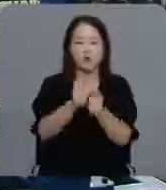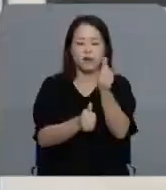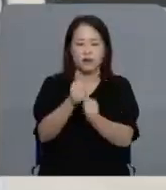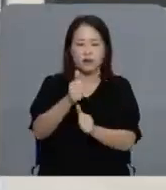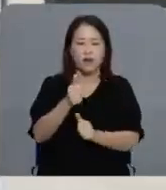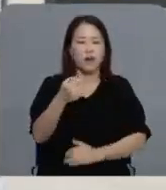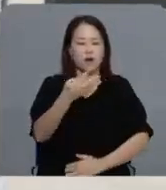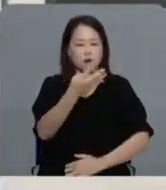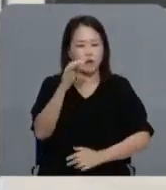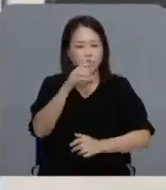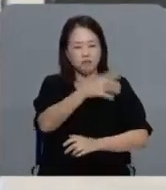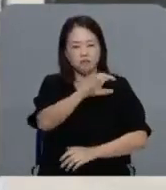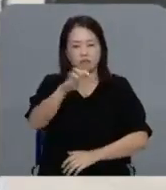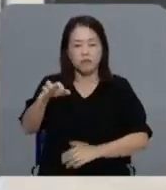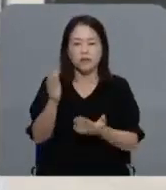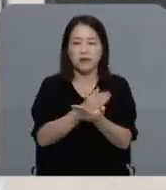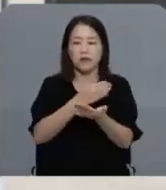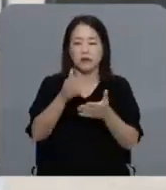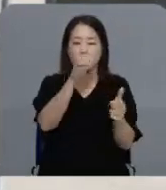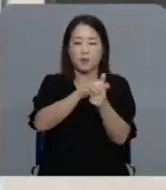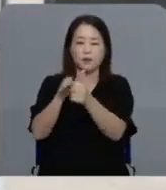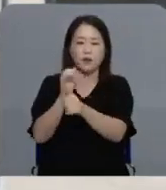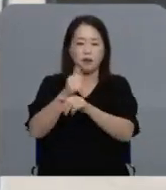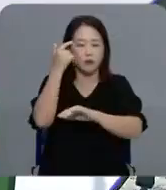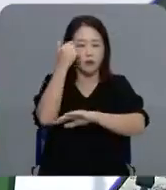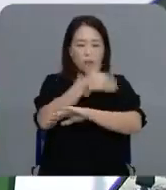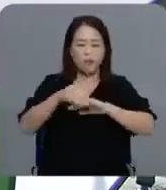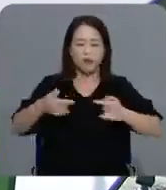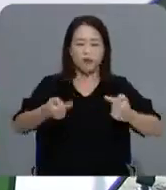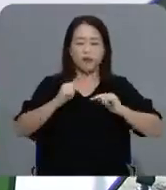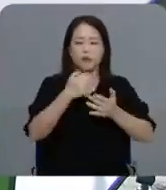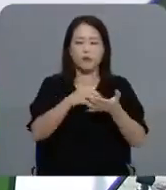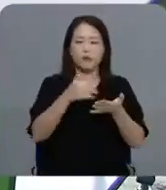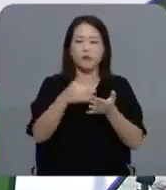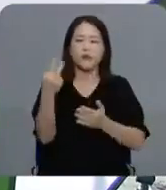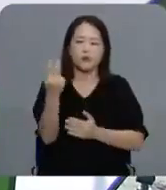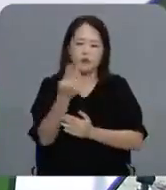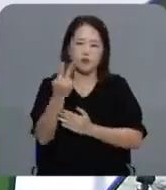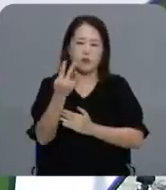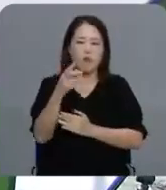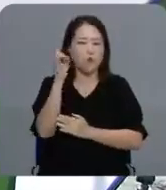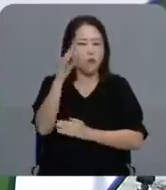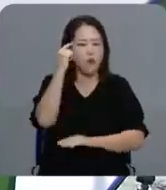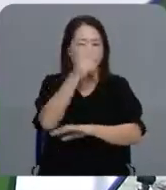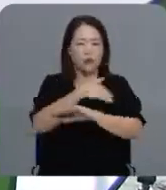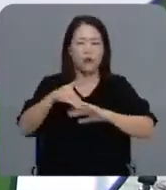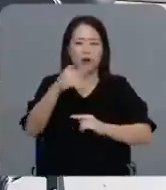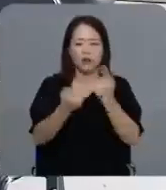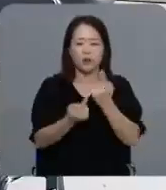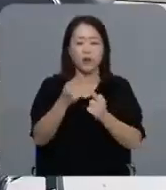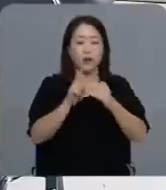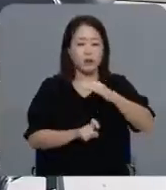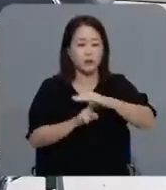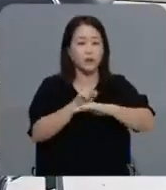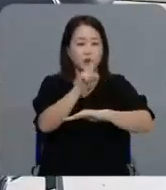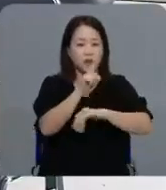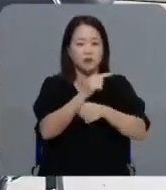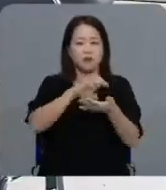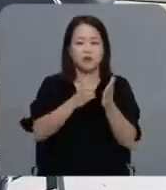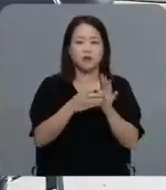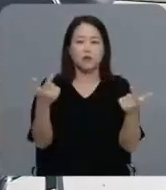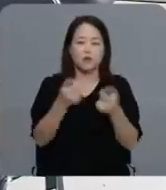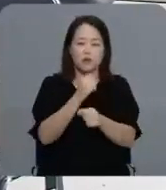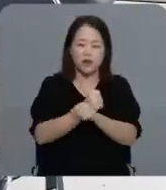했습니다. 참가 인원도 2천 명, 당초 계획의 10분의 1 수준으로 줄입니다. 경기장 내 2m 거리 두기 등을 준수하기로 하는